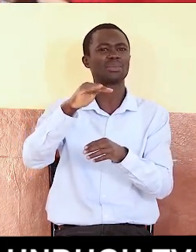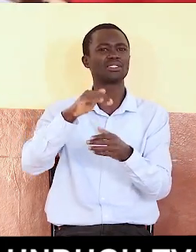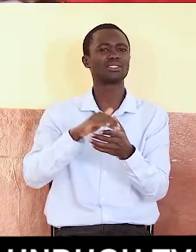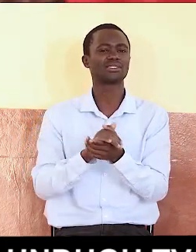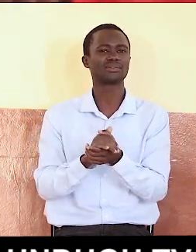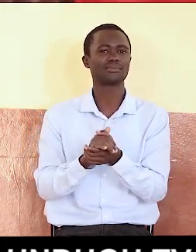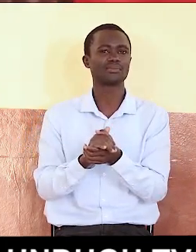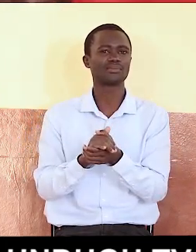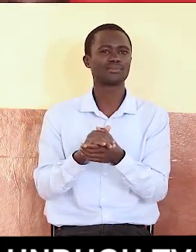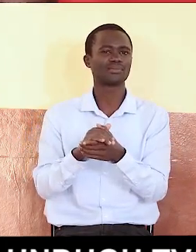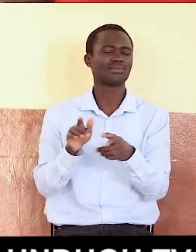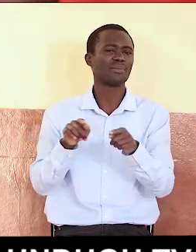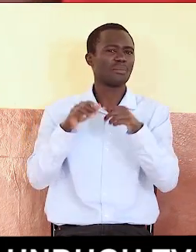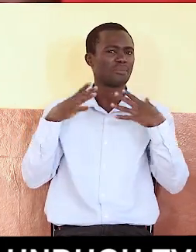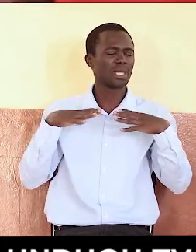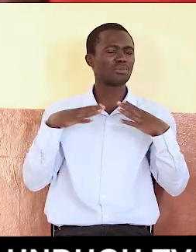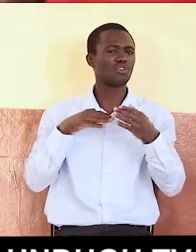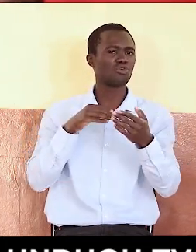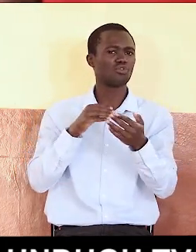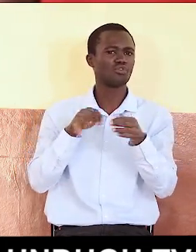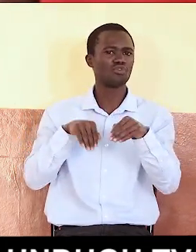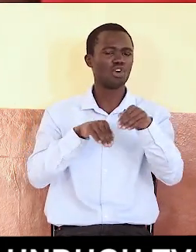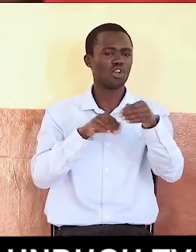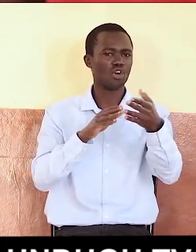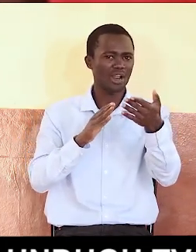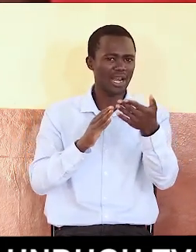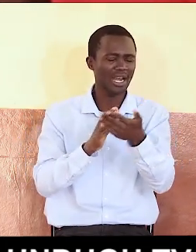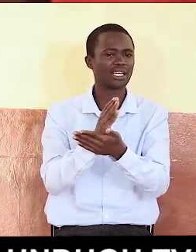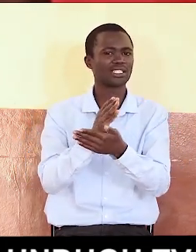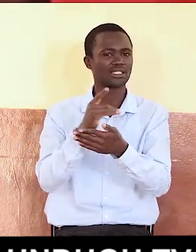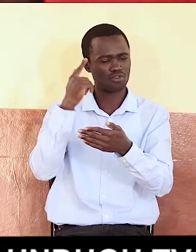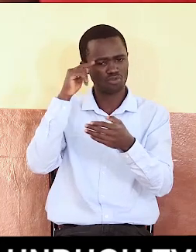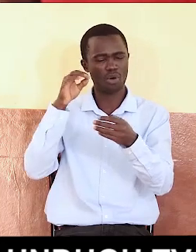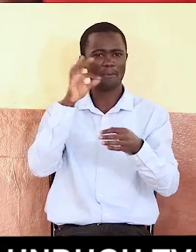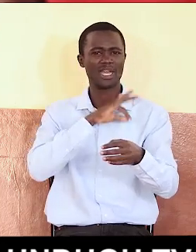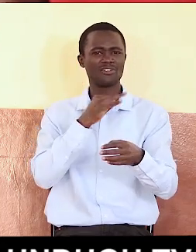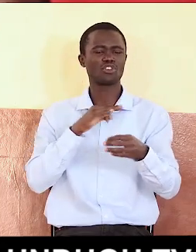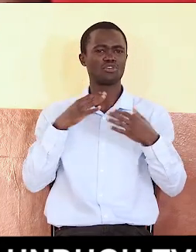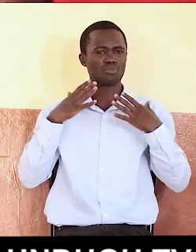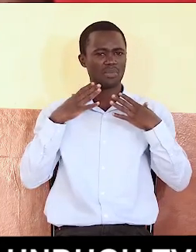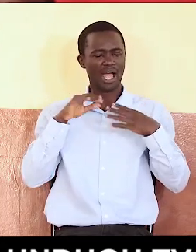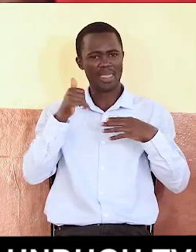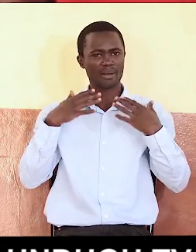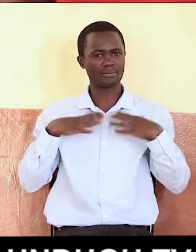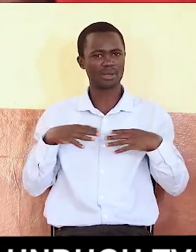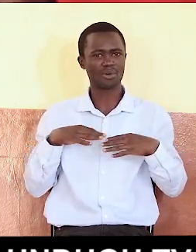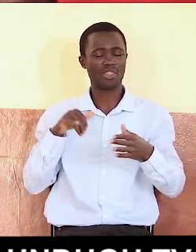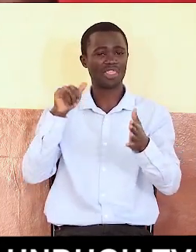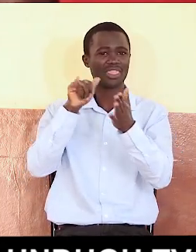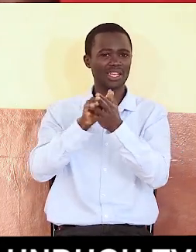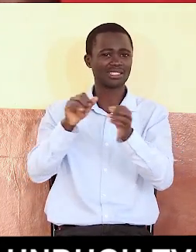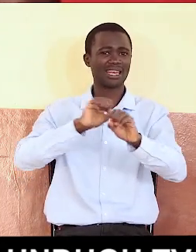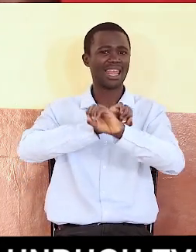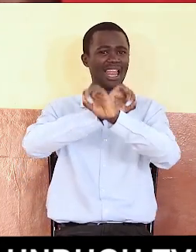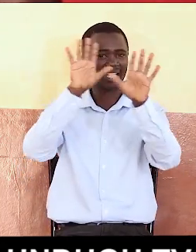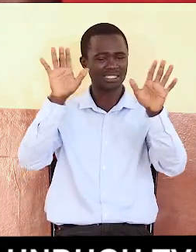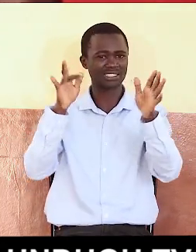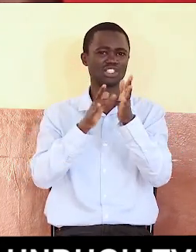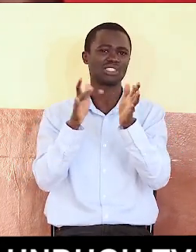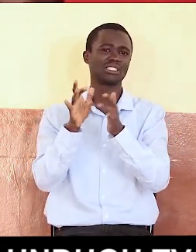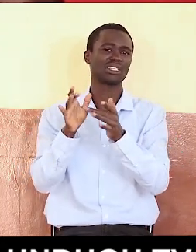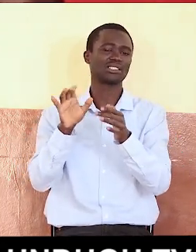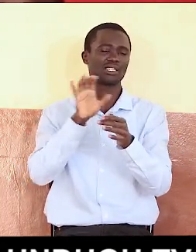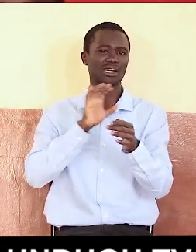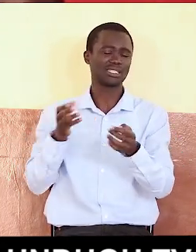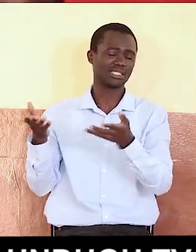watatenda haki kwa ajili ya manufaa ya mwananchi. Na hiyo ndio nuru Yesu aliyokuja. Kinyume